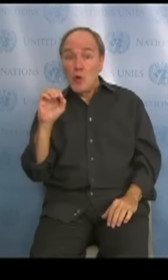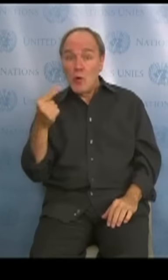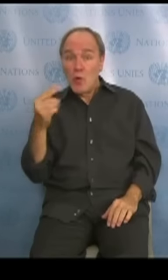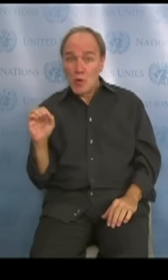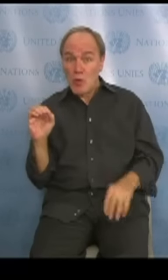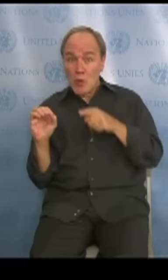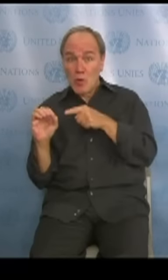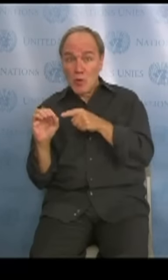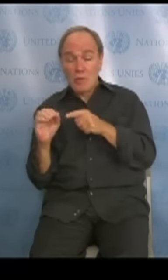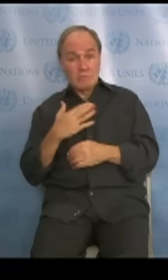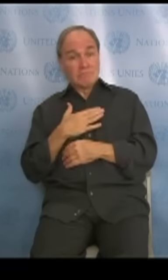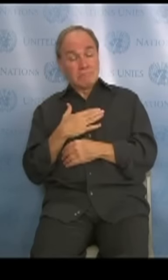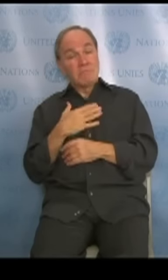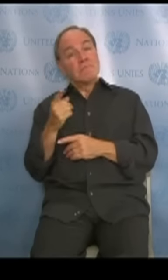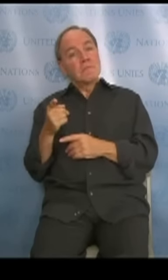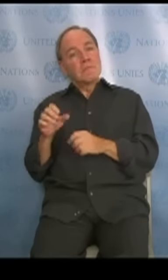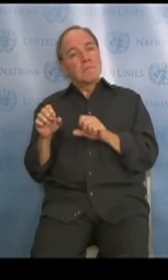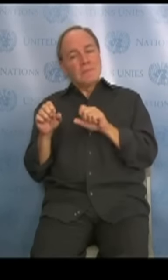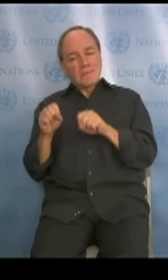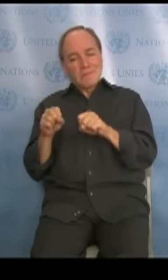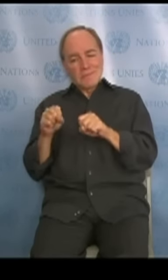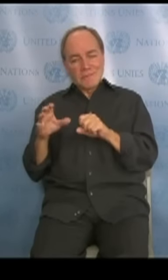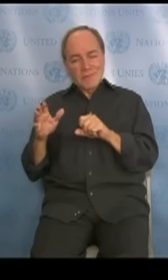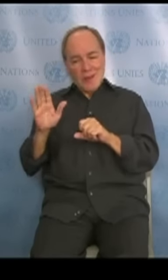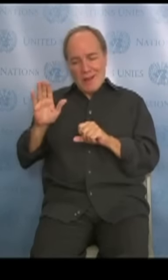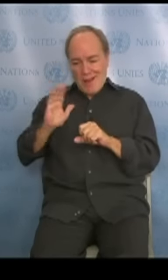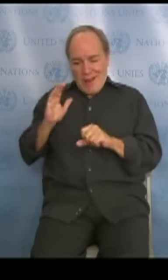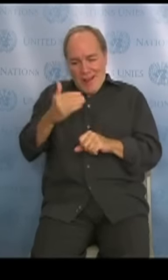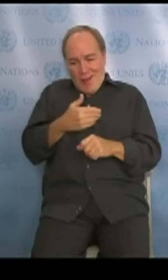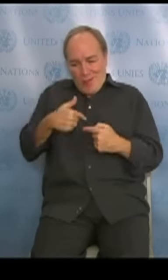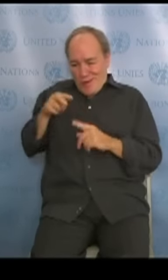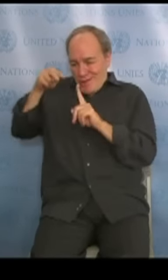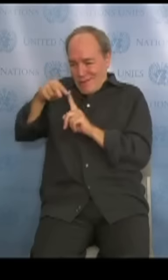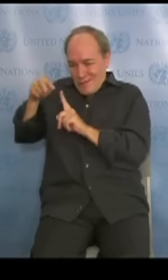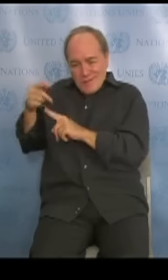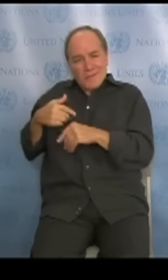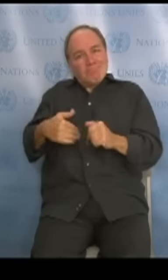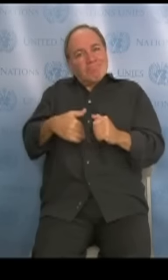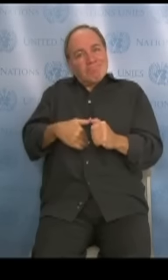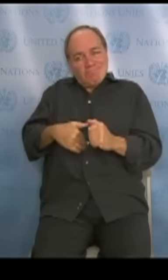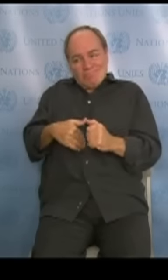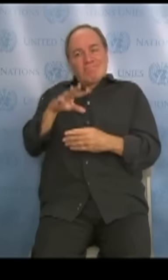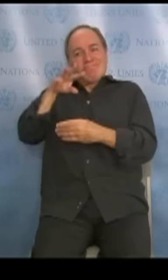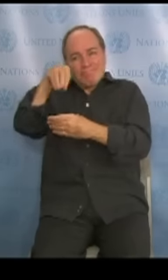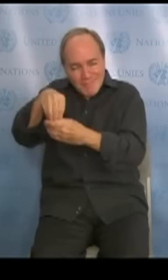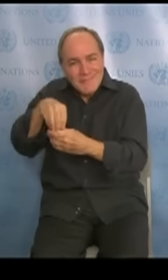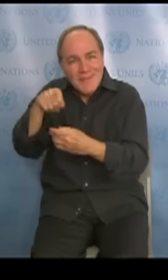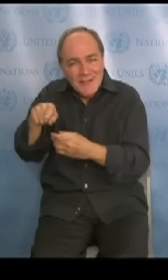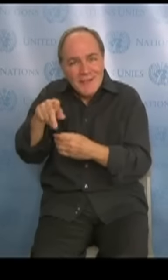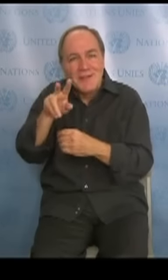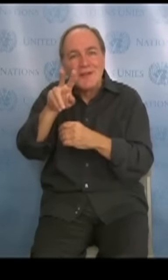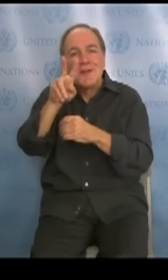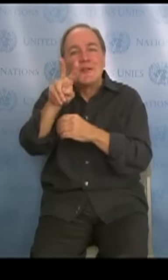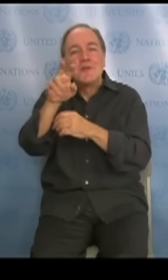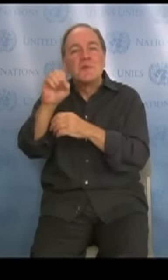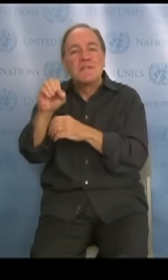sur l'agenda 2022. Il a consolidé également son programme national